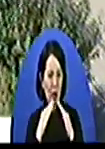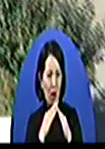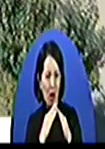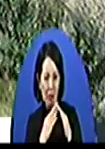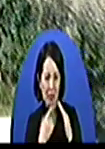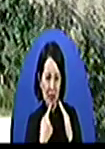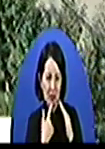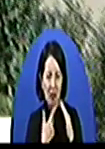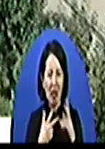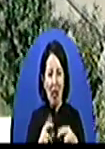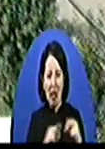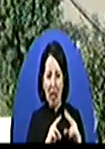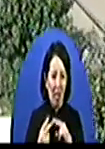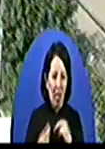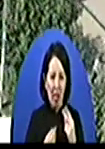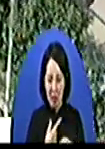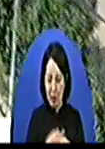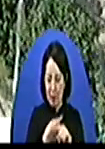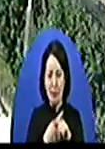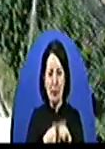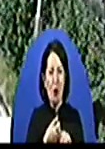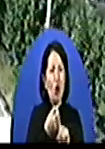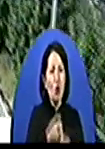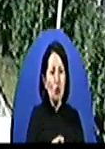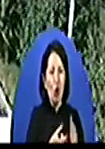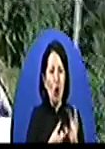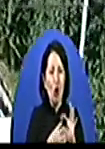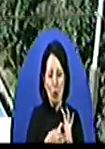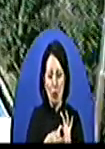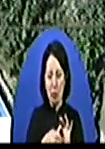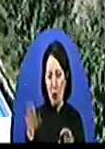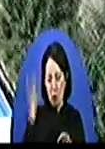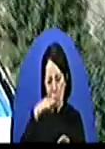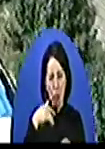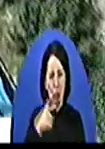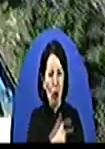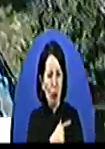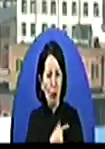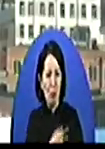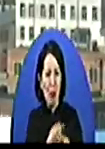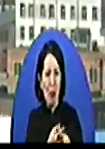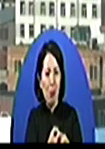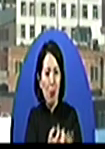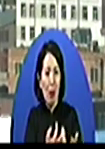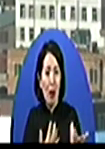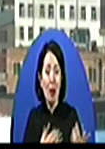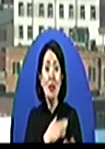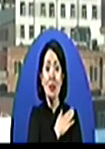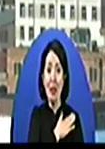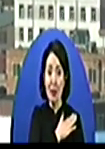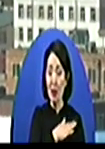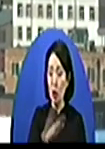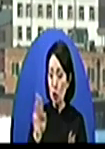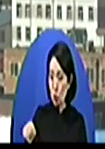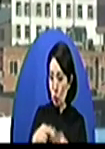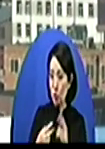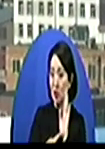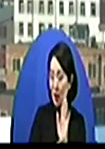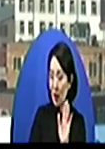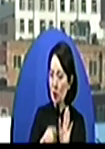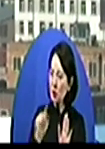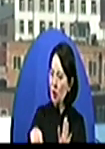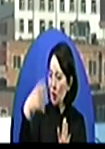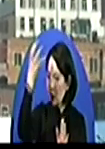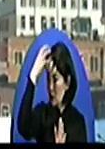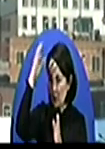байна. Үүнээс олж хүчирхийллийн шинжтэй дуудлага, гомдол, мэдээлэл нэмэгдсэн гэсэн дүгнэлтийг цагдаагийн ерөнхий газар гаргажээ. Тиймээс засгийн газар